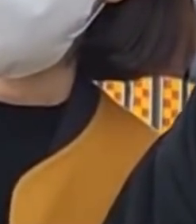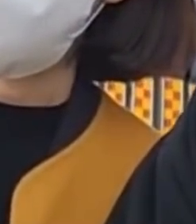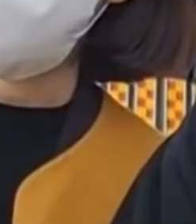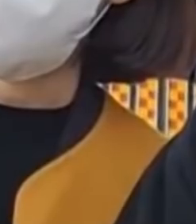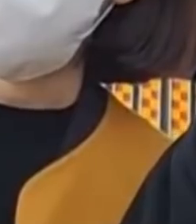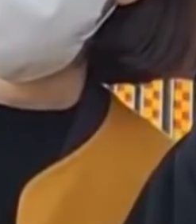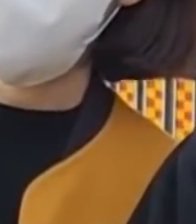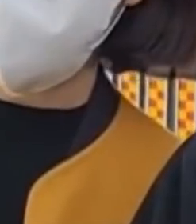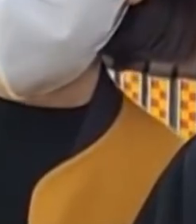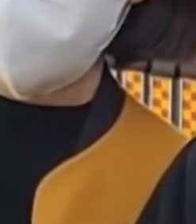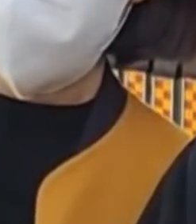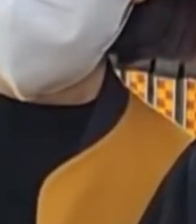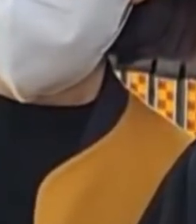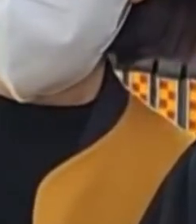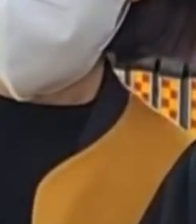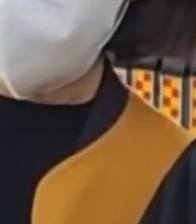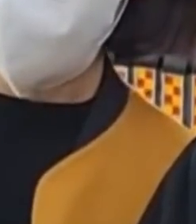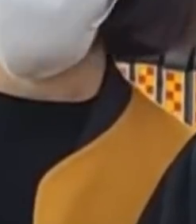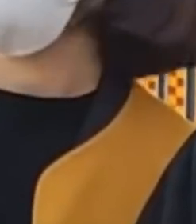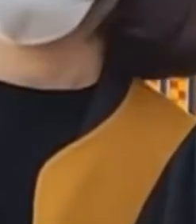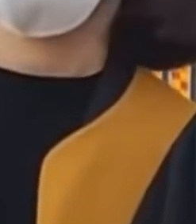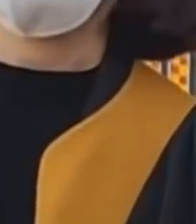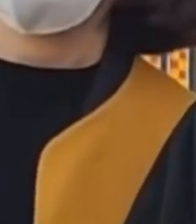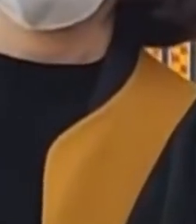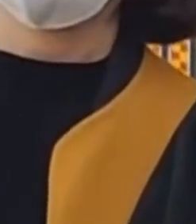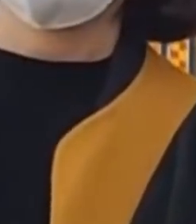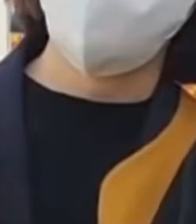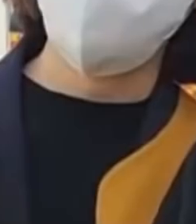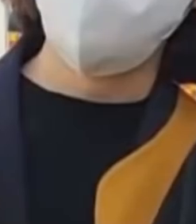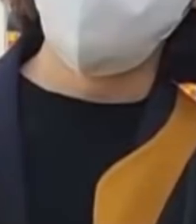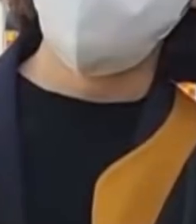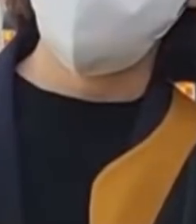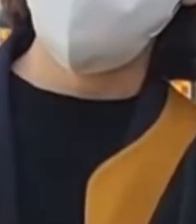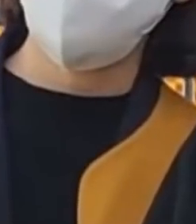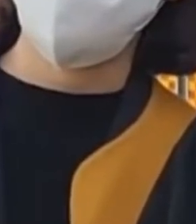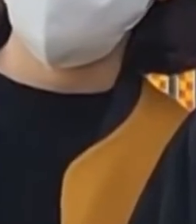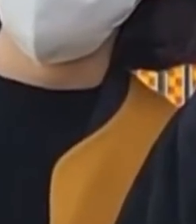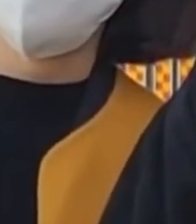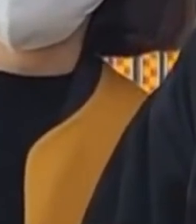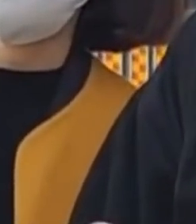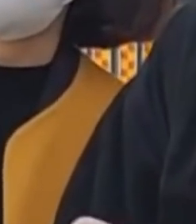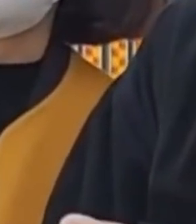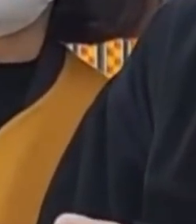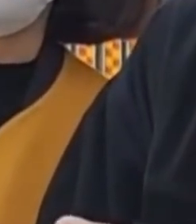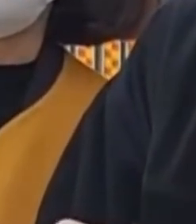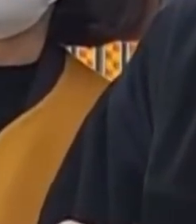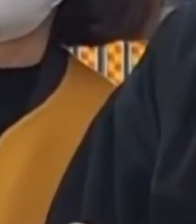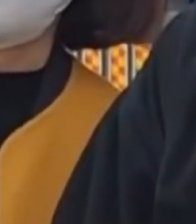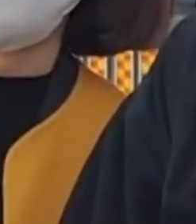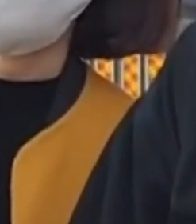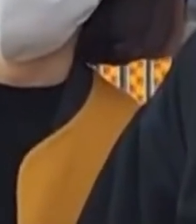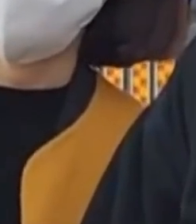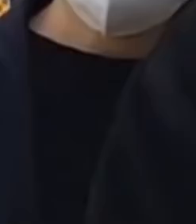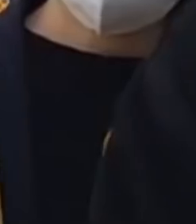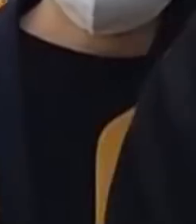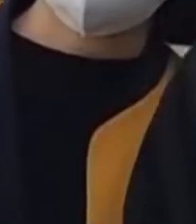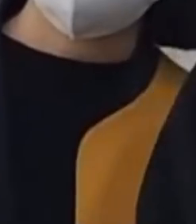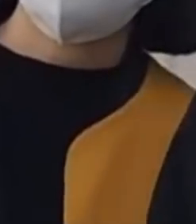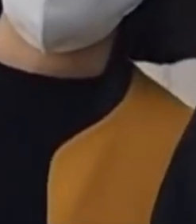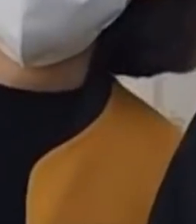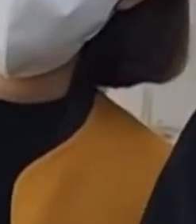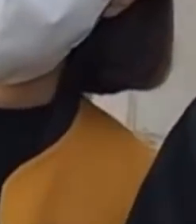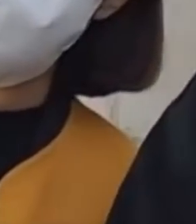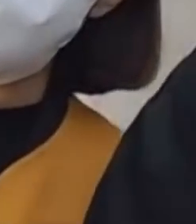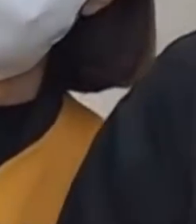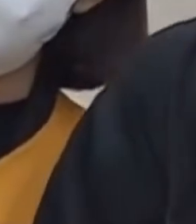그러니까 저기 뭐야, 시간을 좀 주시고. 궁금하실 텐데 네. 그거는 청와대와 우리하고 약속이잖아요.